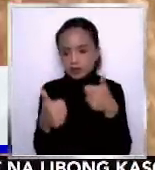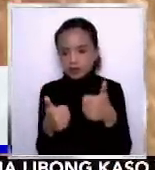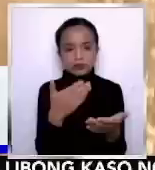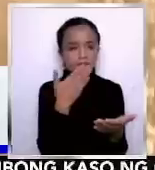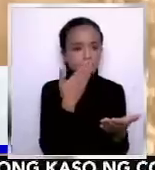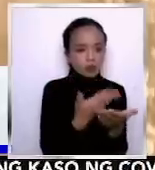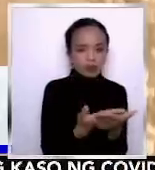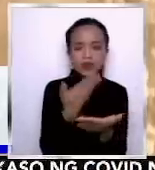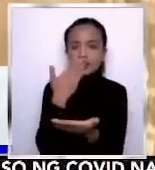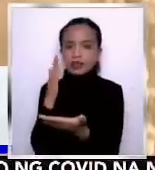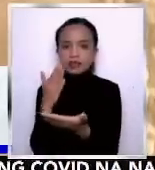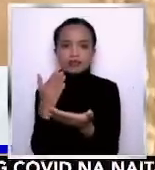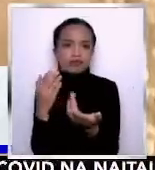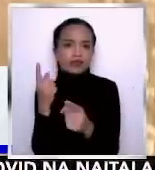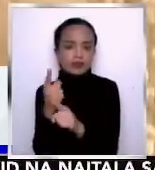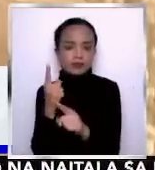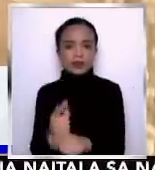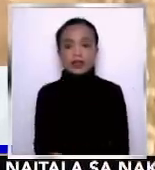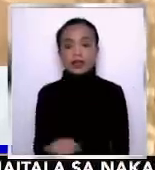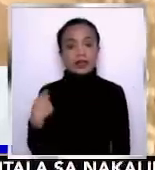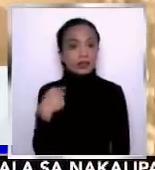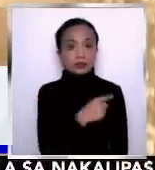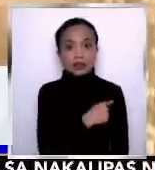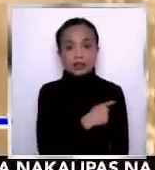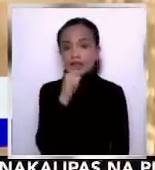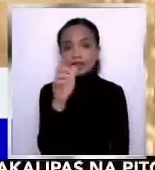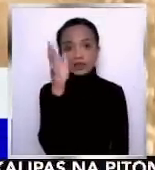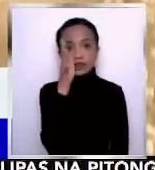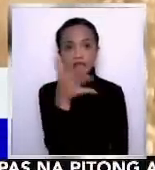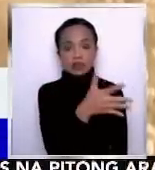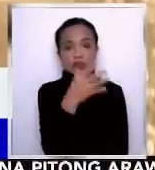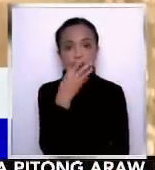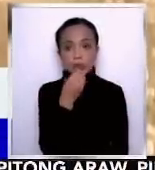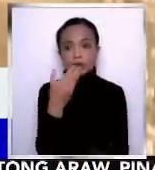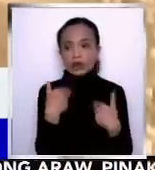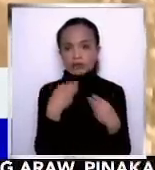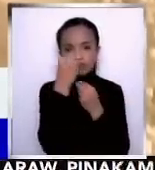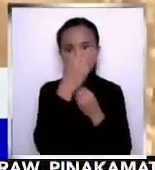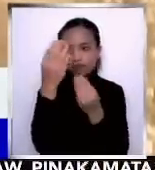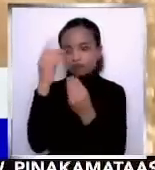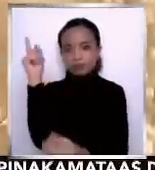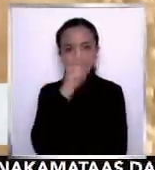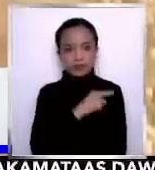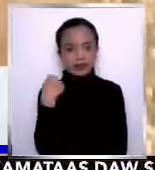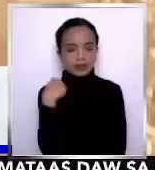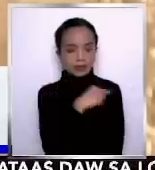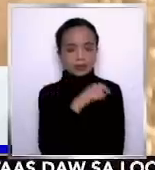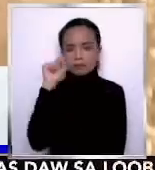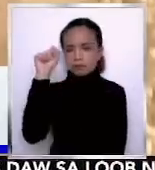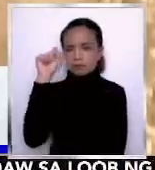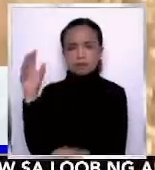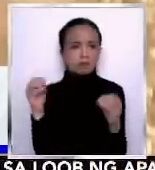pamamahala. But we will not tolerate people who bear false information. We'll fight back harder